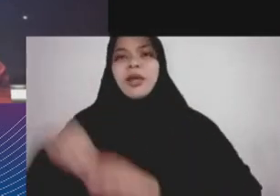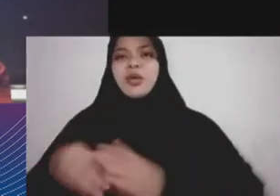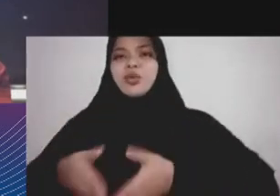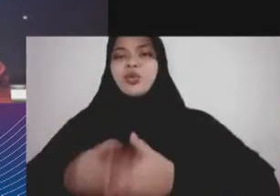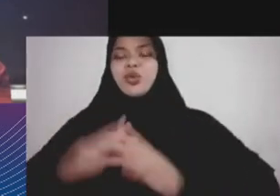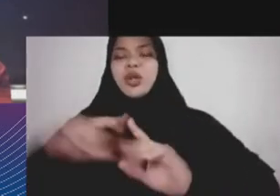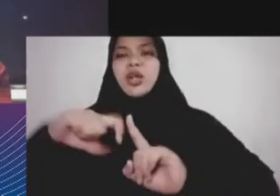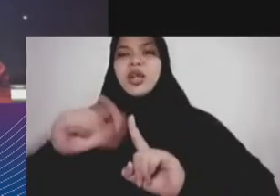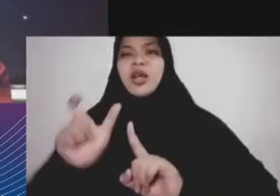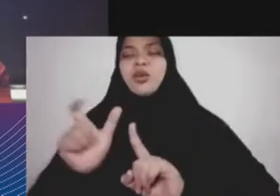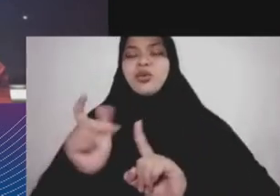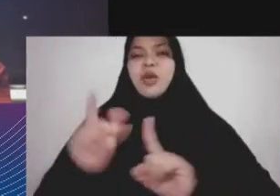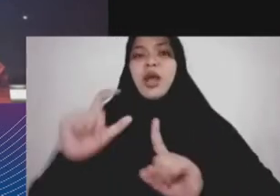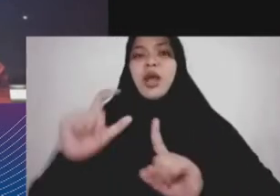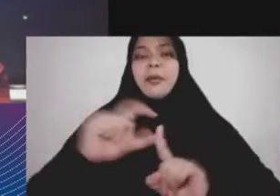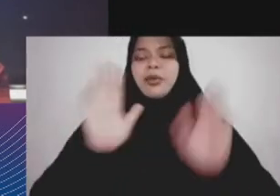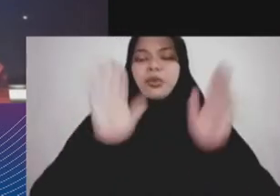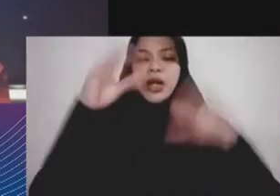dalam konstruksi